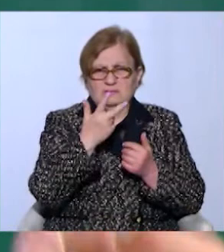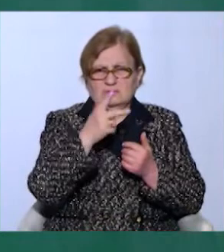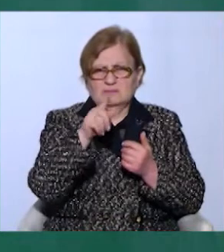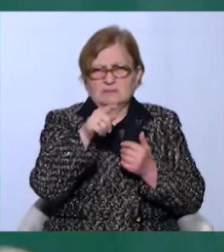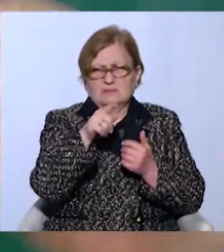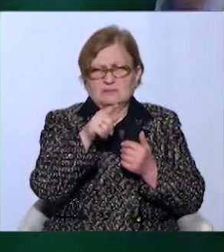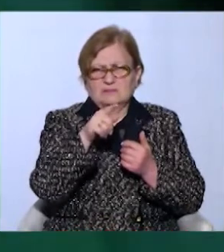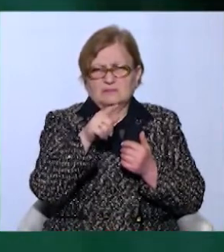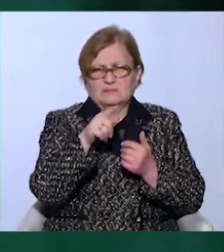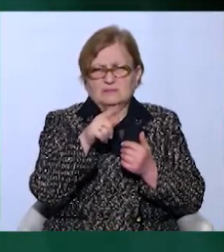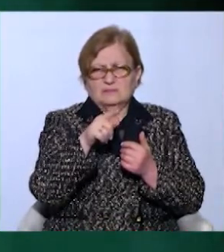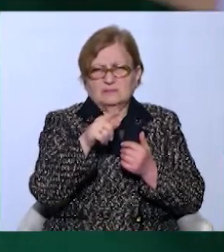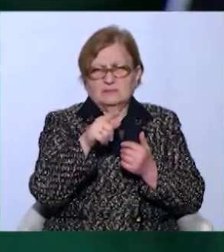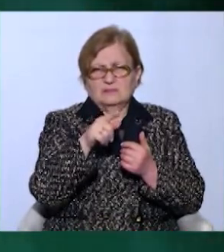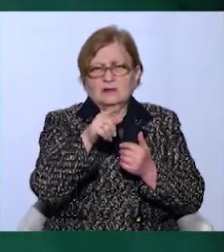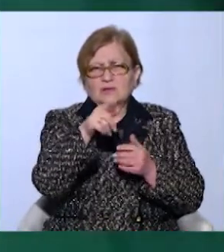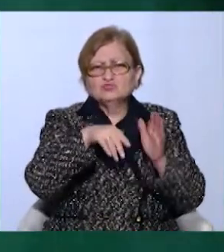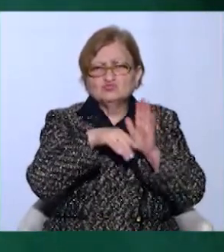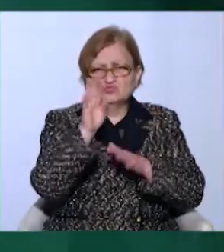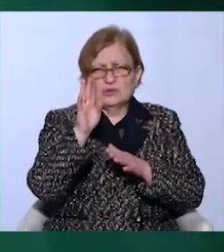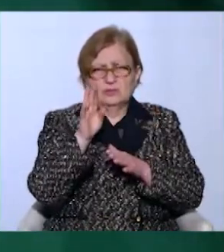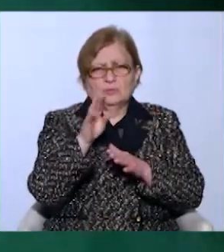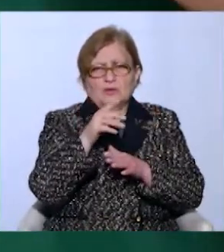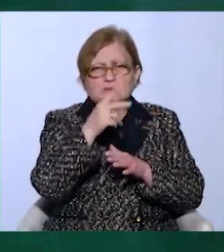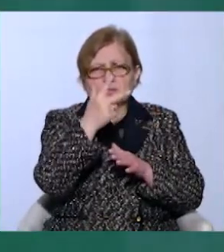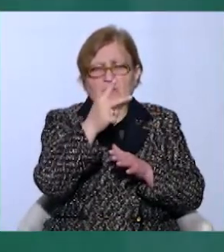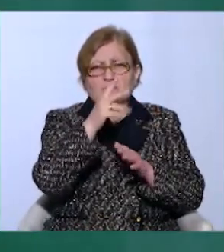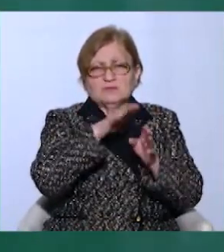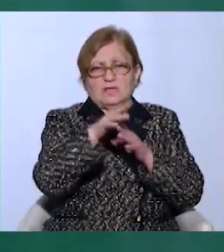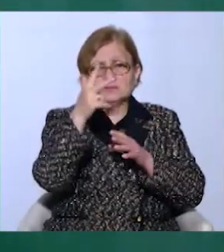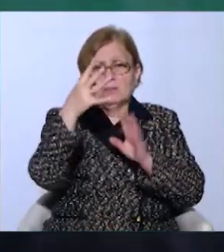3.3 რო წედა ოცილიშვილო დაწერე 3.13.